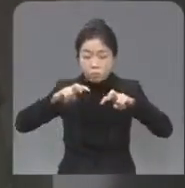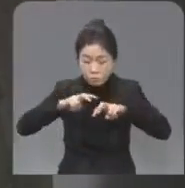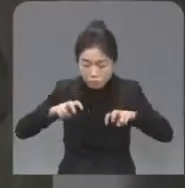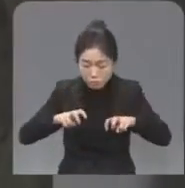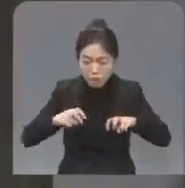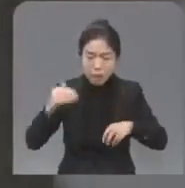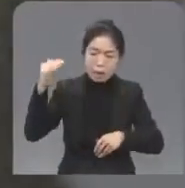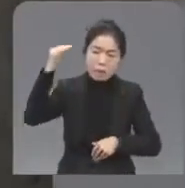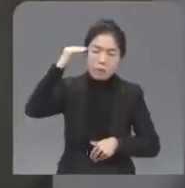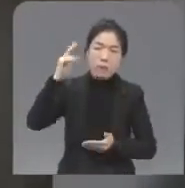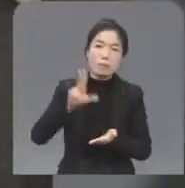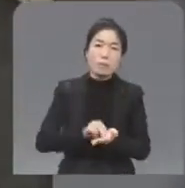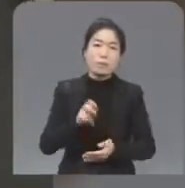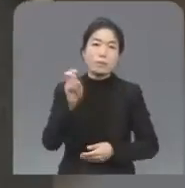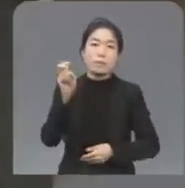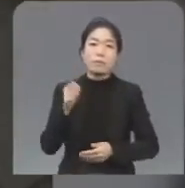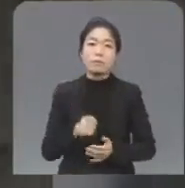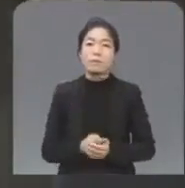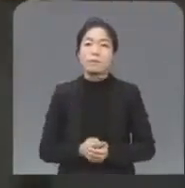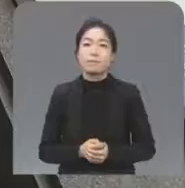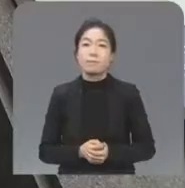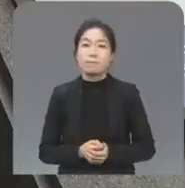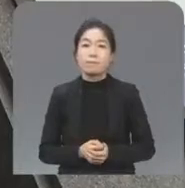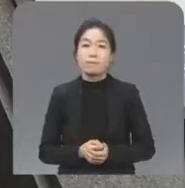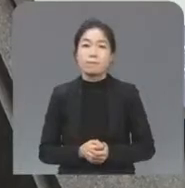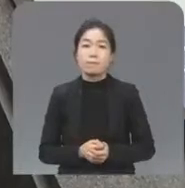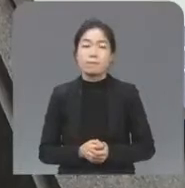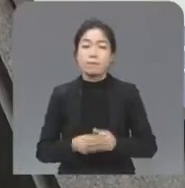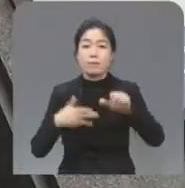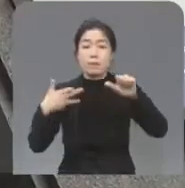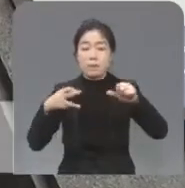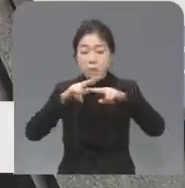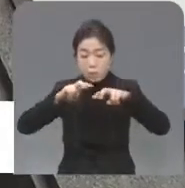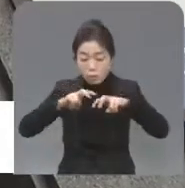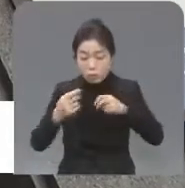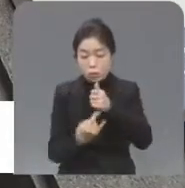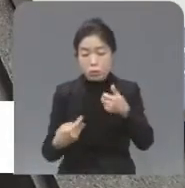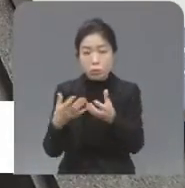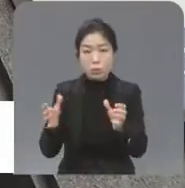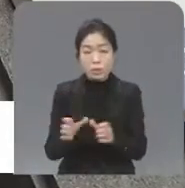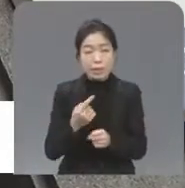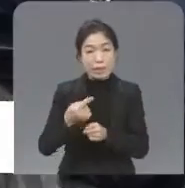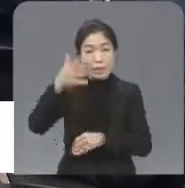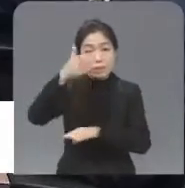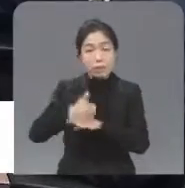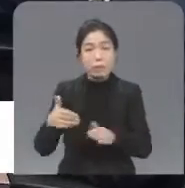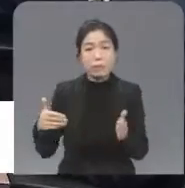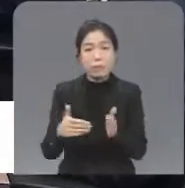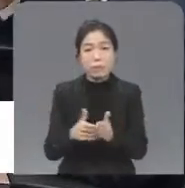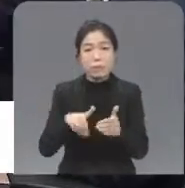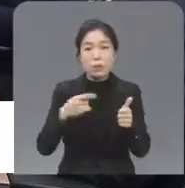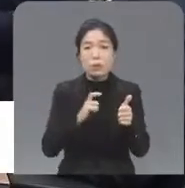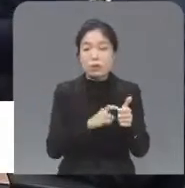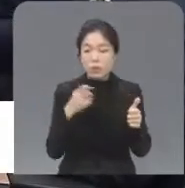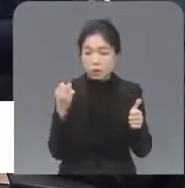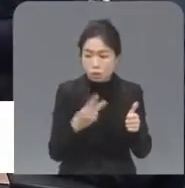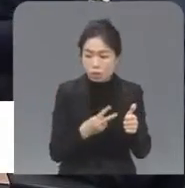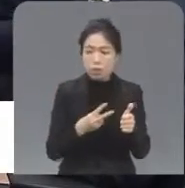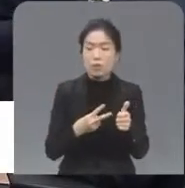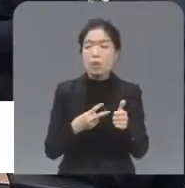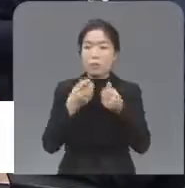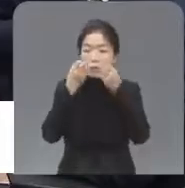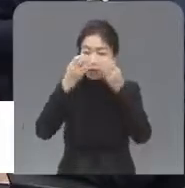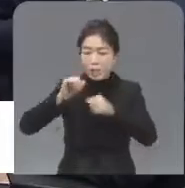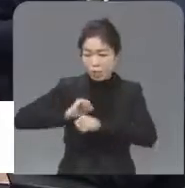작업도 차질이 불가피해졌습니다. 5.18 진상조사위는 내년 말까지 노 씨를 비롯한